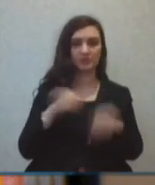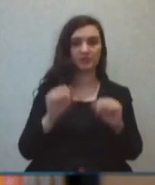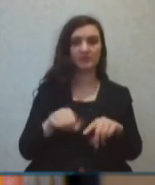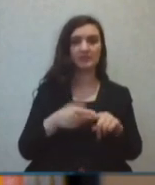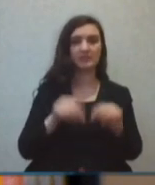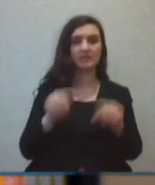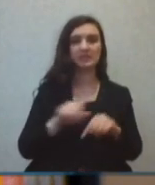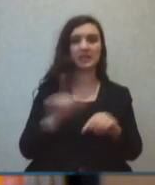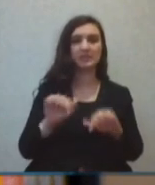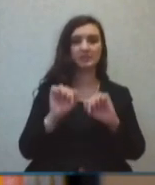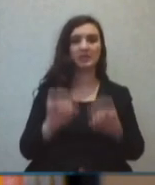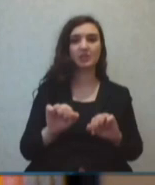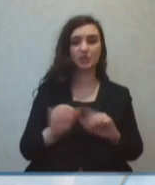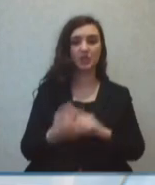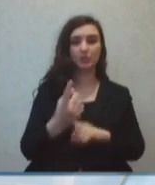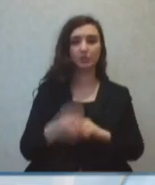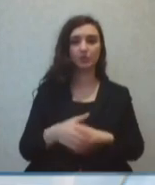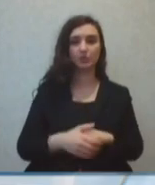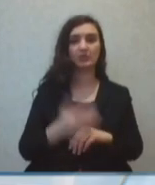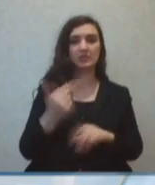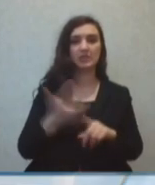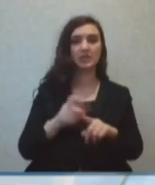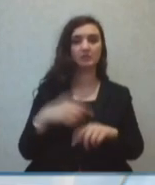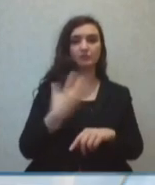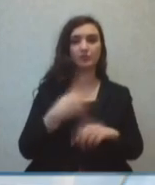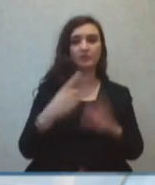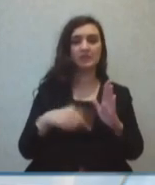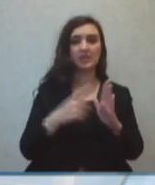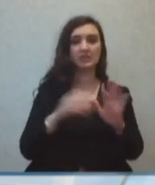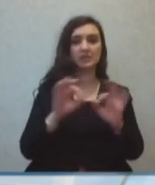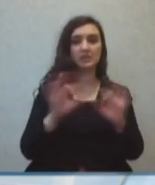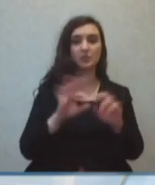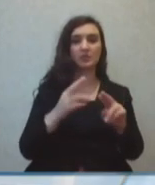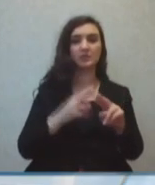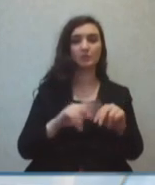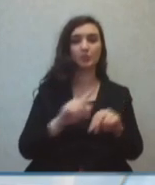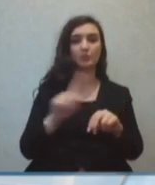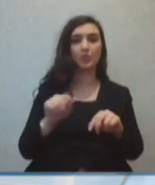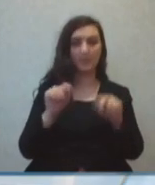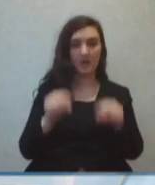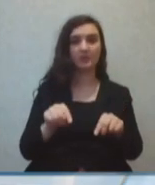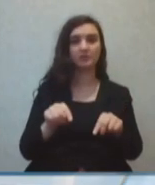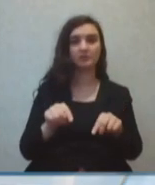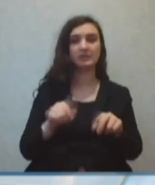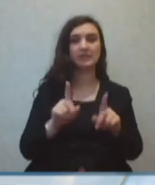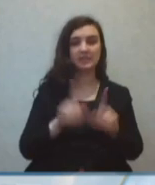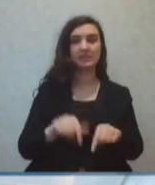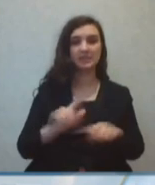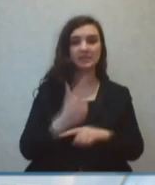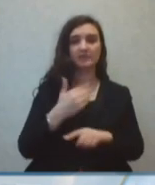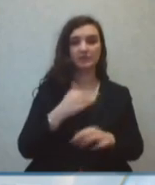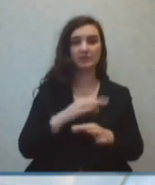ეს რაღაც მხარდაჭერა აღმოვნოთ. დიახ, ძალიან მნიშვნელოვანი საკითხი შეეხეთ, იმიტომ რომ აქ ისევ